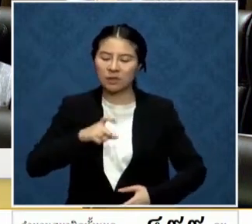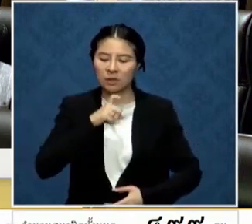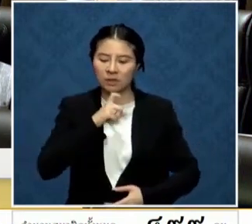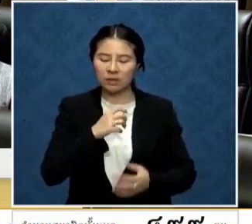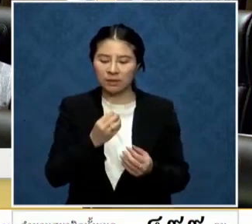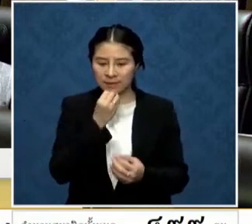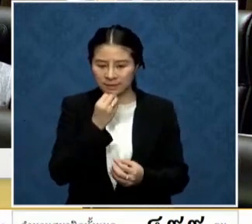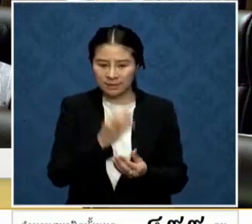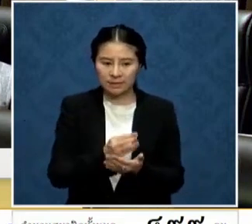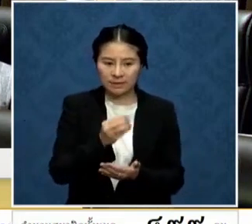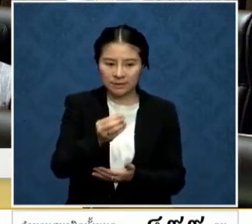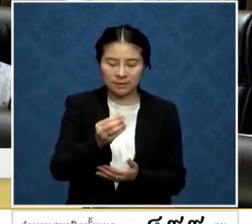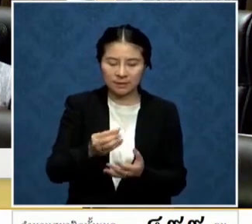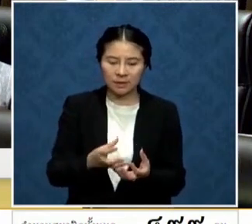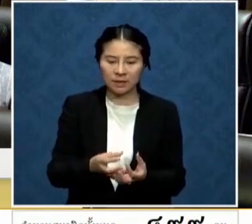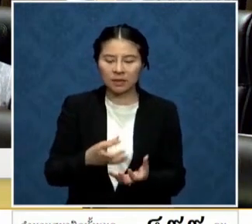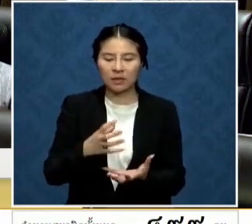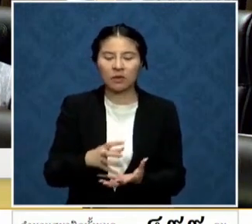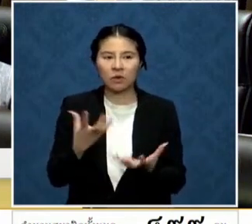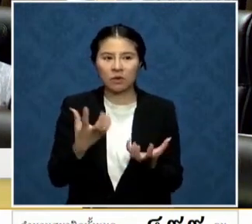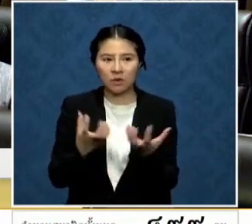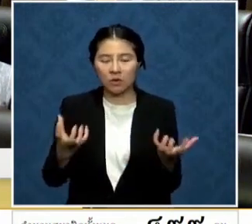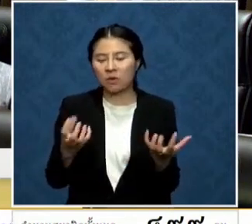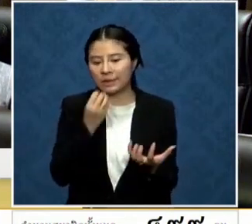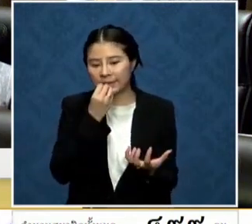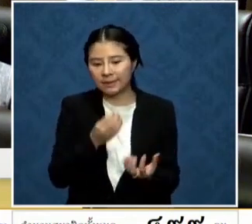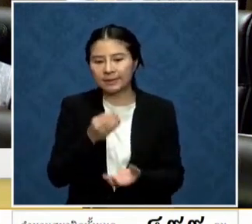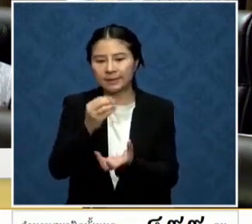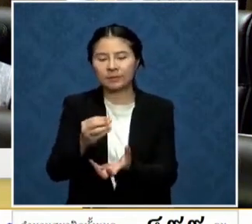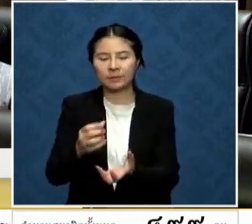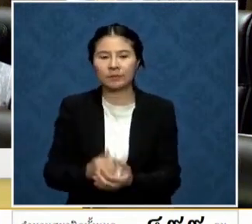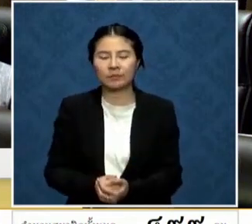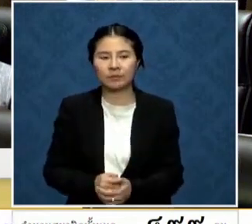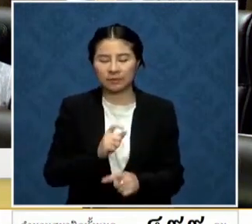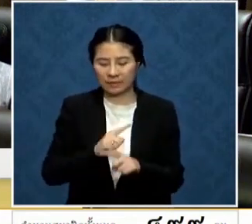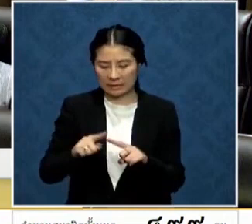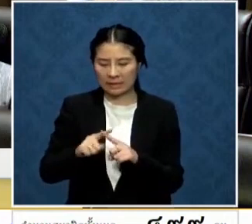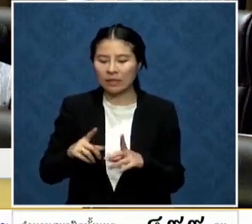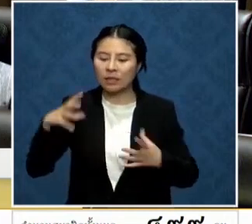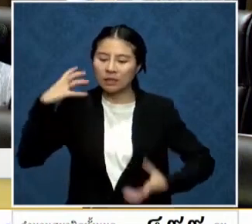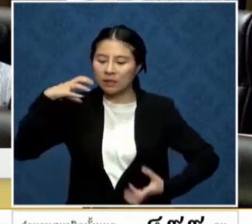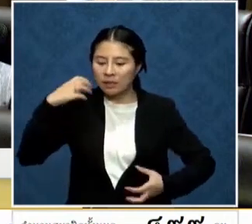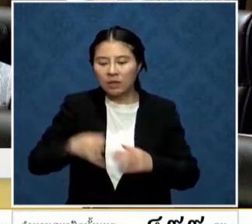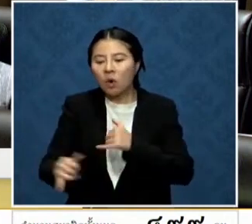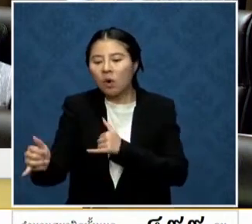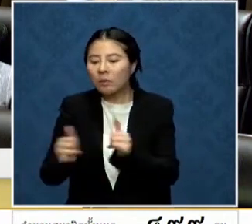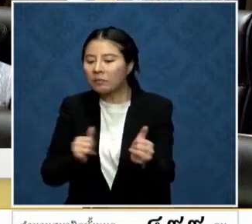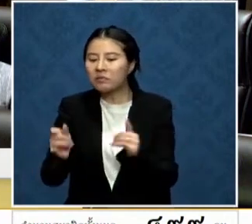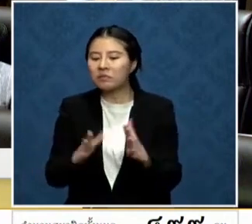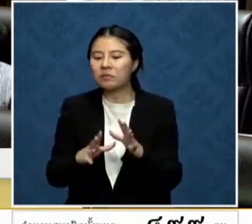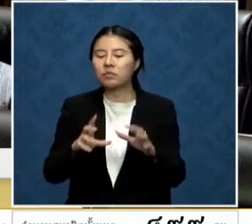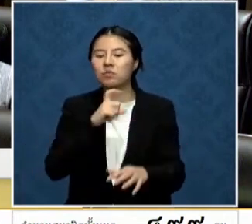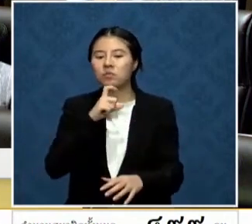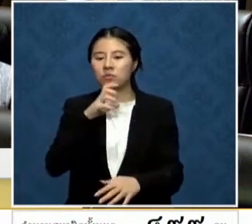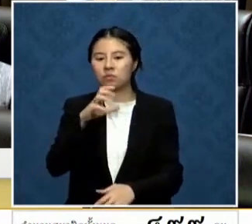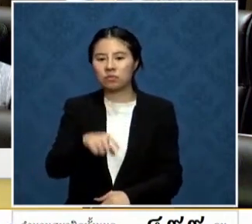โดยหน่วยงานที่เกี่ยวข้องพูดง่ายๆคือมีการเอาสิ่งที่เป็นปัญหาเข้ามารวมอยู่ในพื้นที่และจัดการปัญหาโดยหน่วยงานที่เกี่ยวข้องสร้างราย